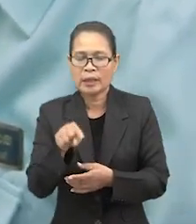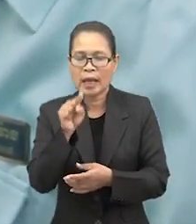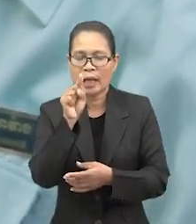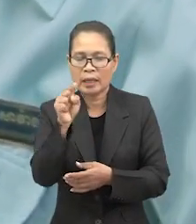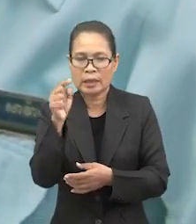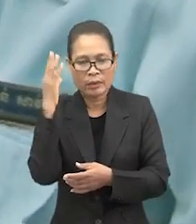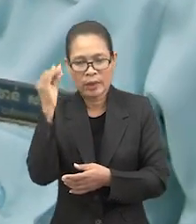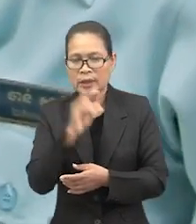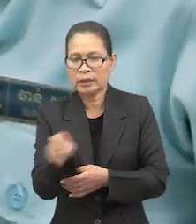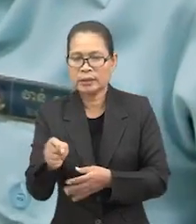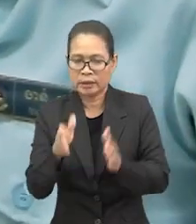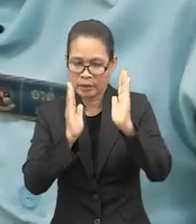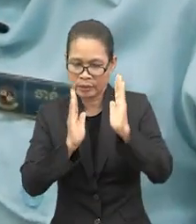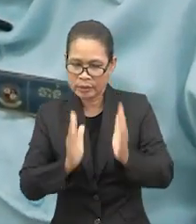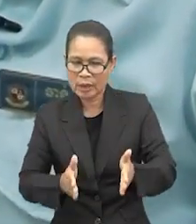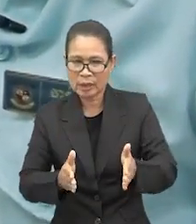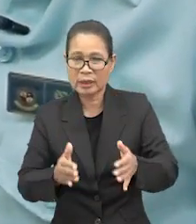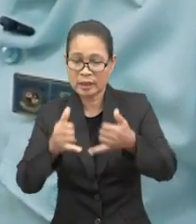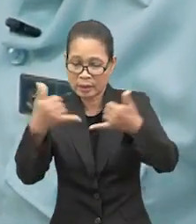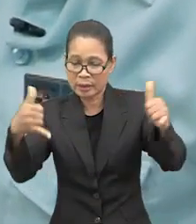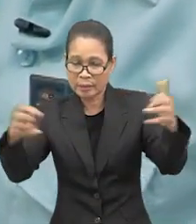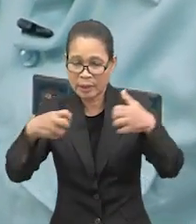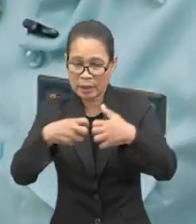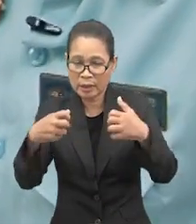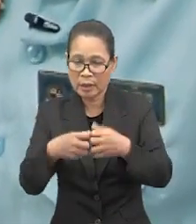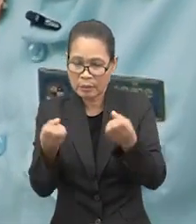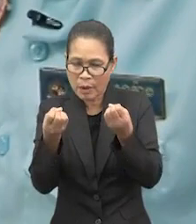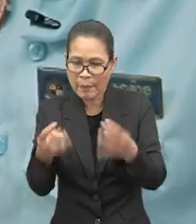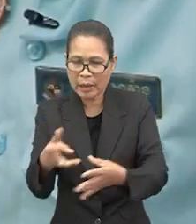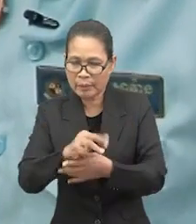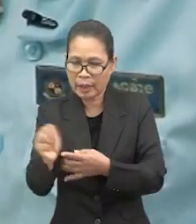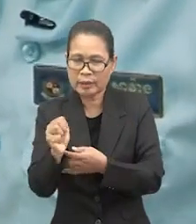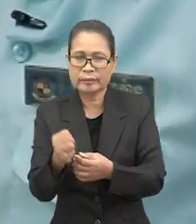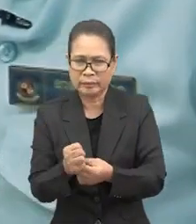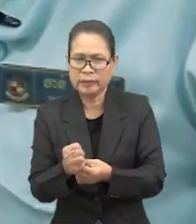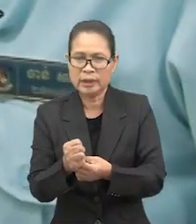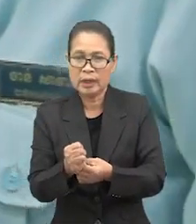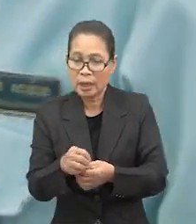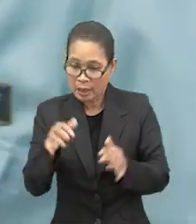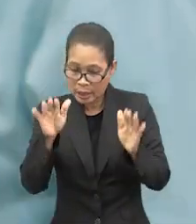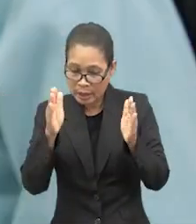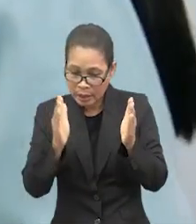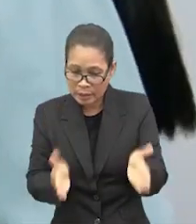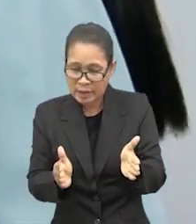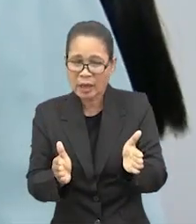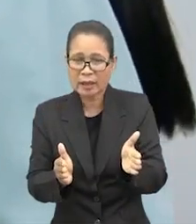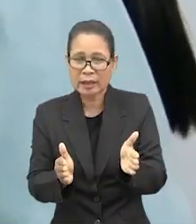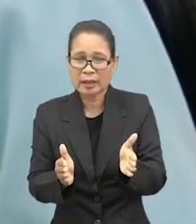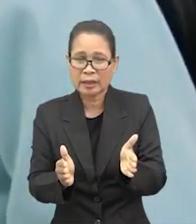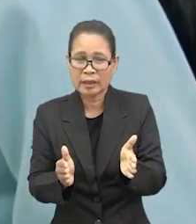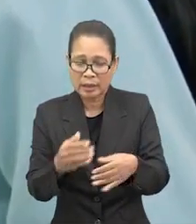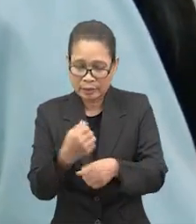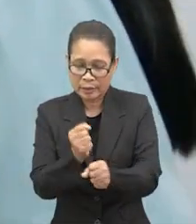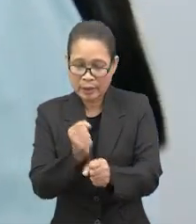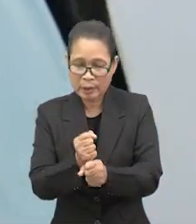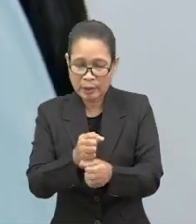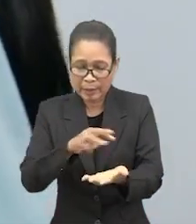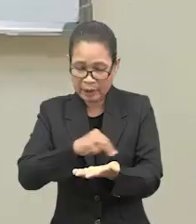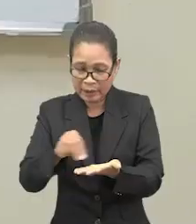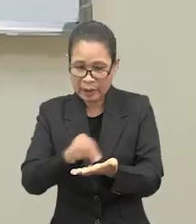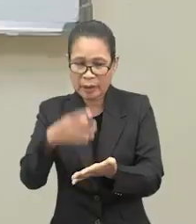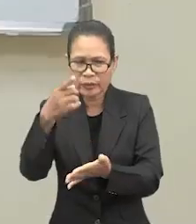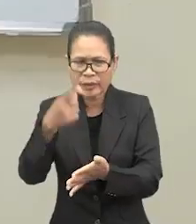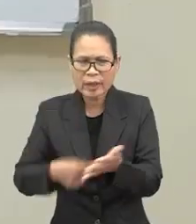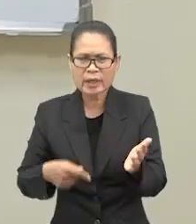nè khu sủa. Ta quát nở xót xài phương con man mệt. Chắc phía tha nở xót nè. Ta dừng